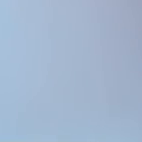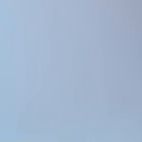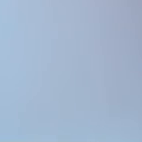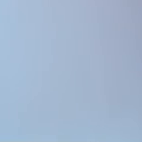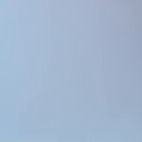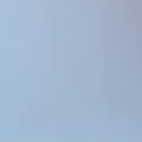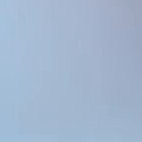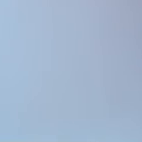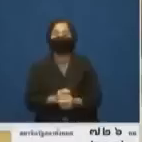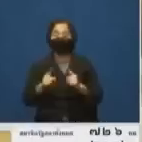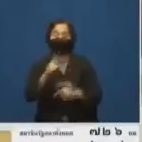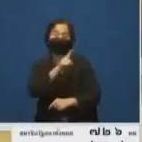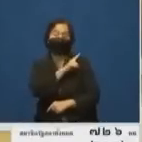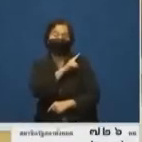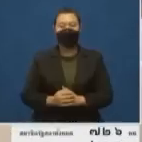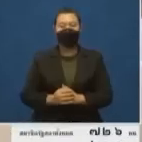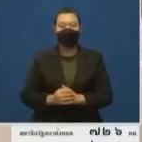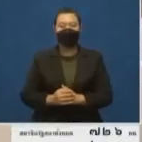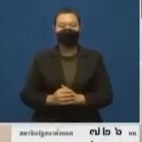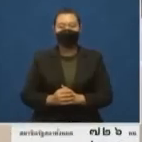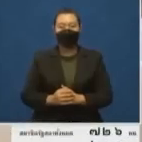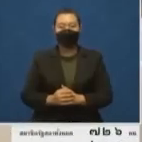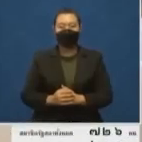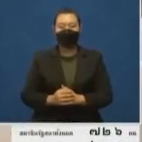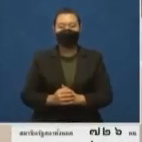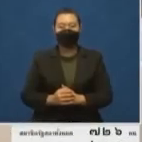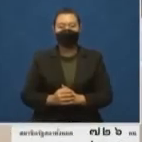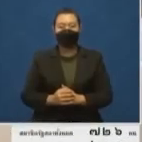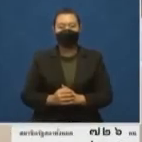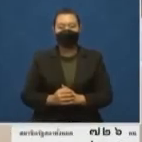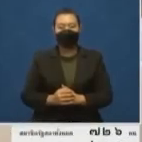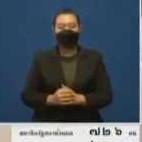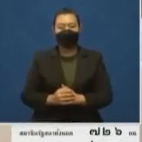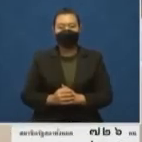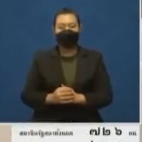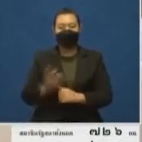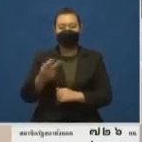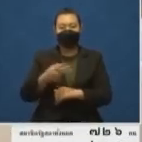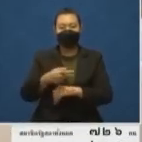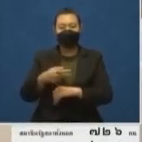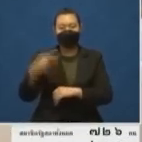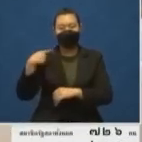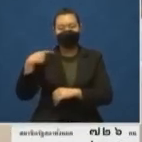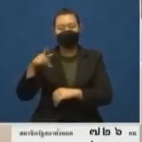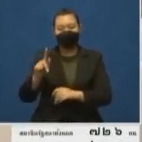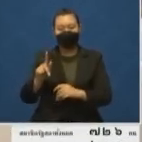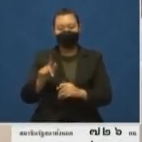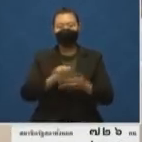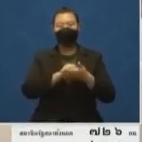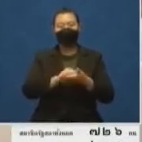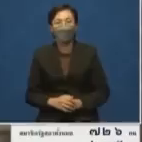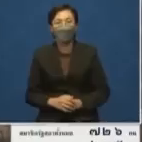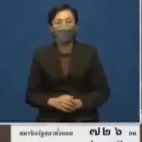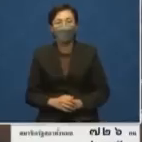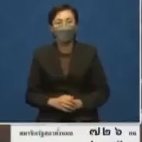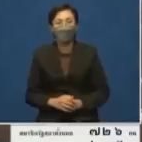เป็นวันที่2แต่ปรากฏว่าจาก172มาตราไปได้แค่8มาตรา 172ไม่ได้8 13มา